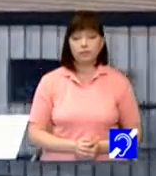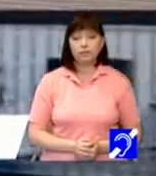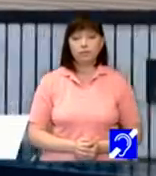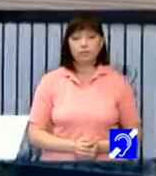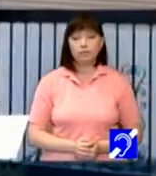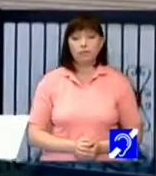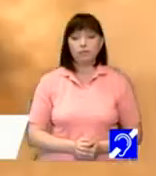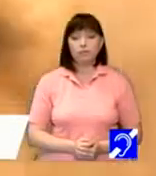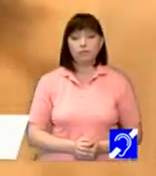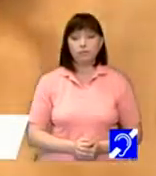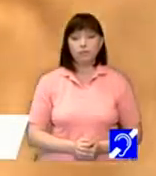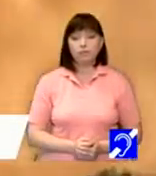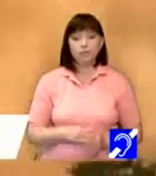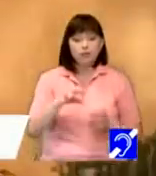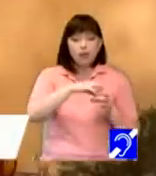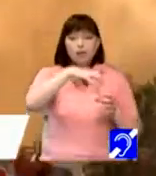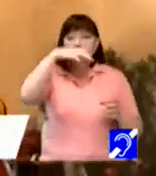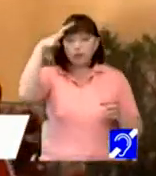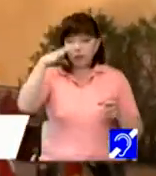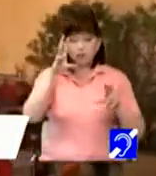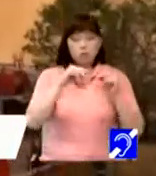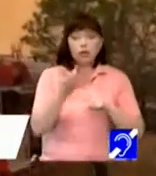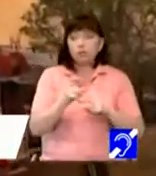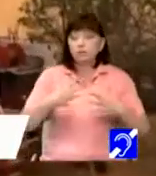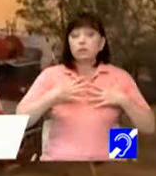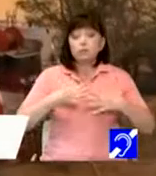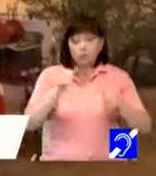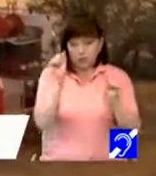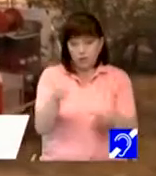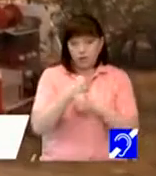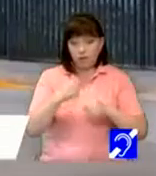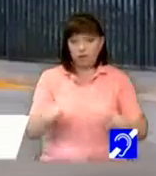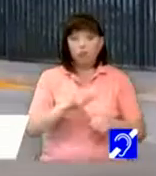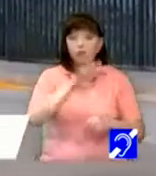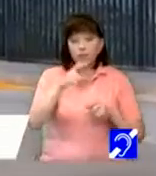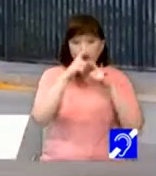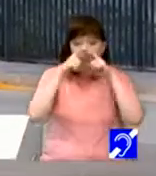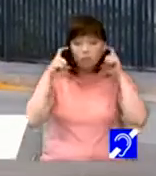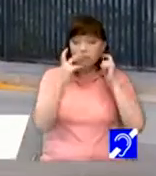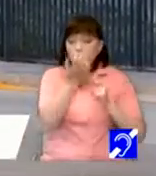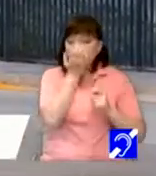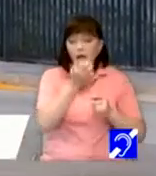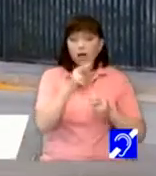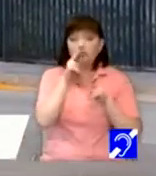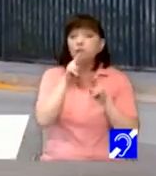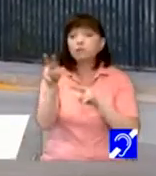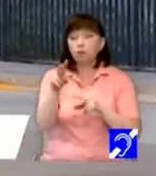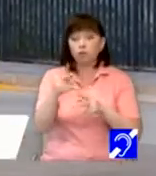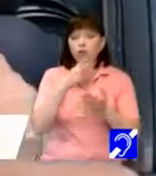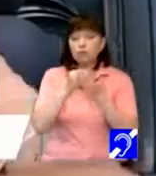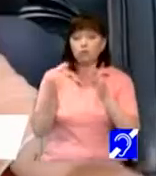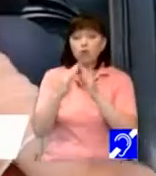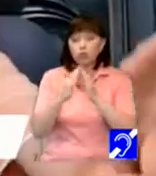extinguido. Fumul face ca aerul să fie irrespirabil. Mulți localnici poartă mască și privesc cu îngrijorare spre zonele